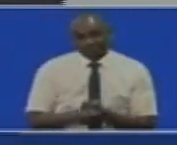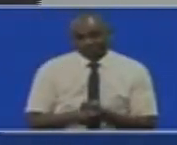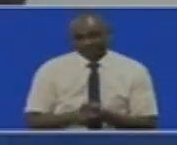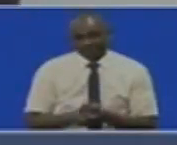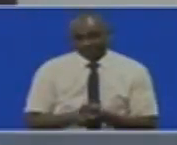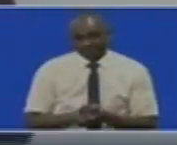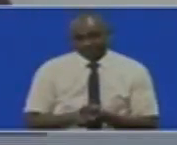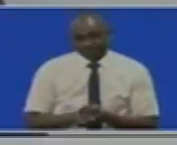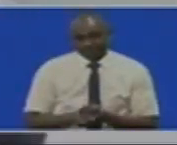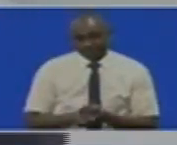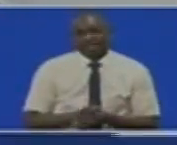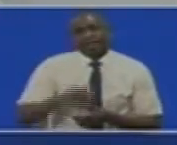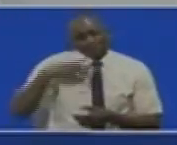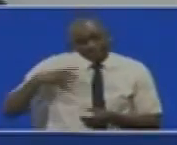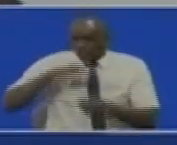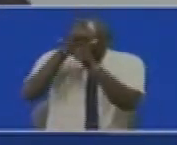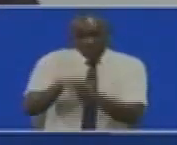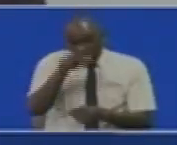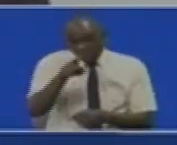Do not be intimidated.